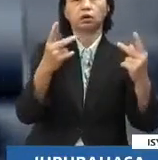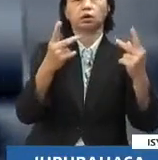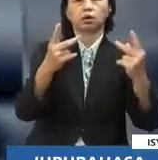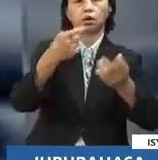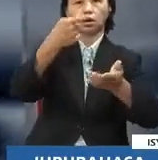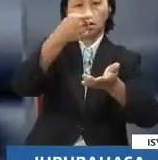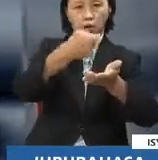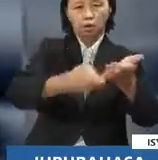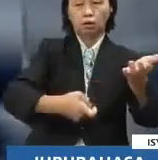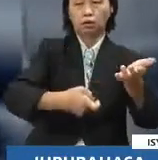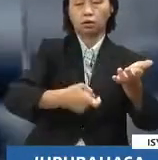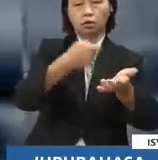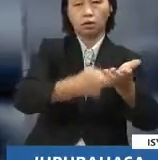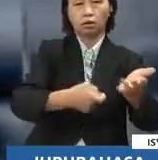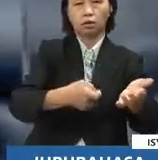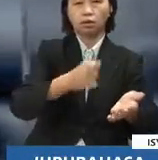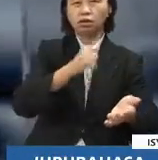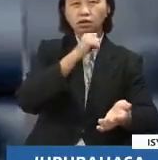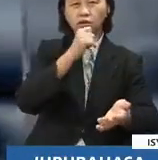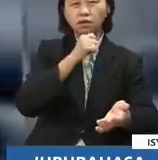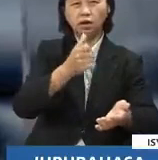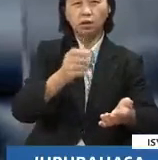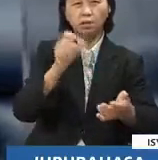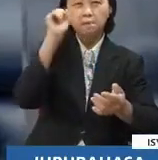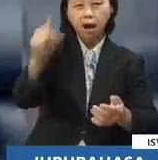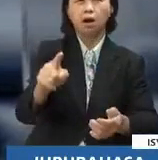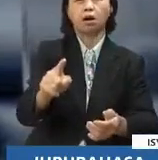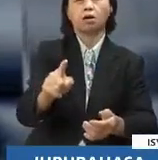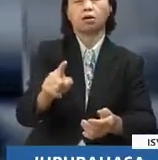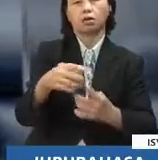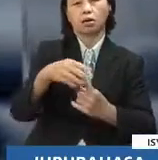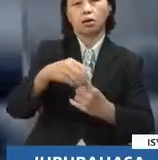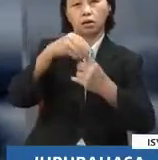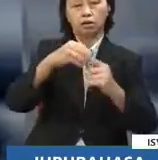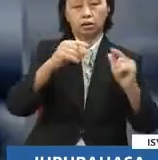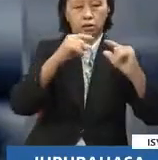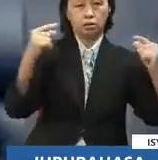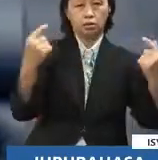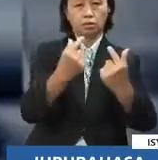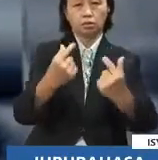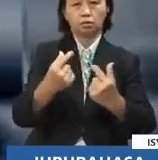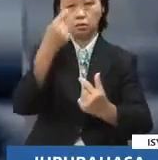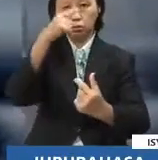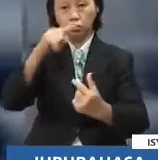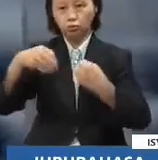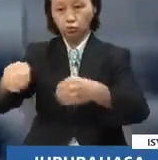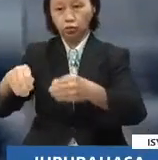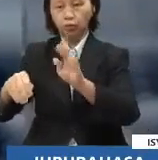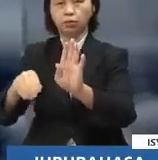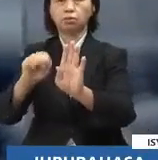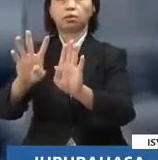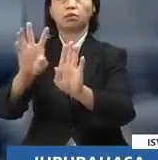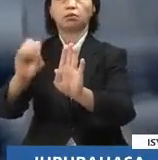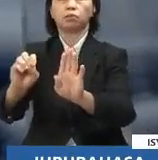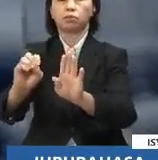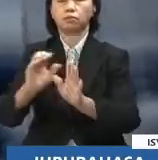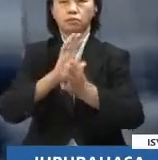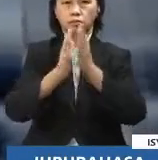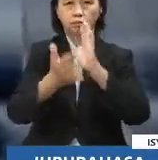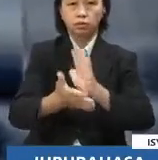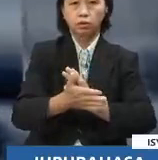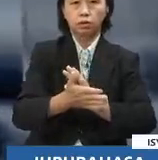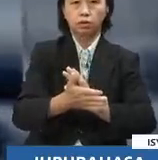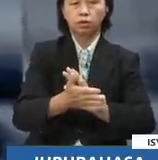pada harga yang tidak membebankan pengguna khususnya kumpulan bipolo ini jadi